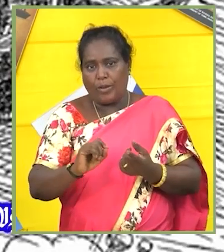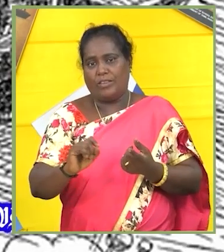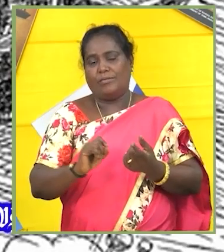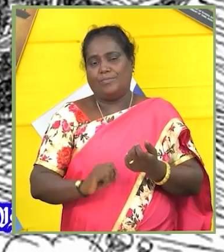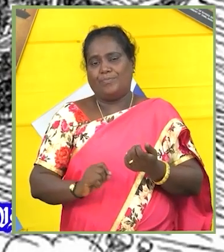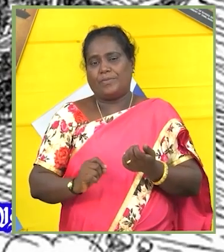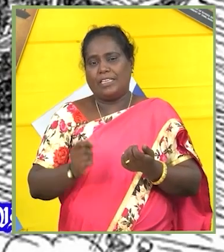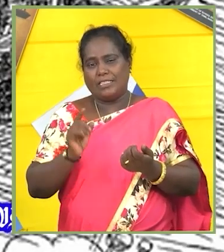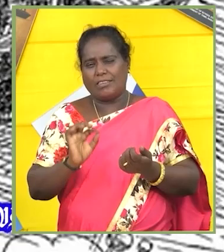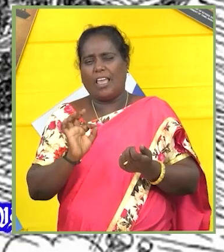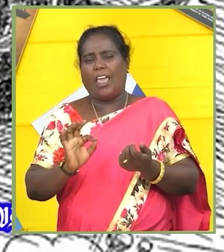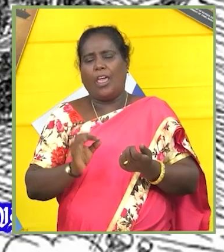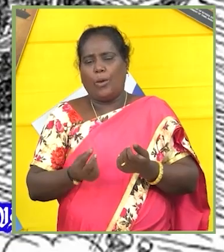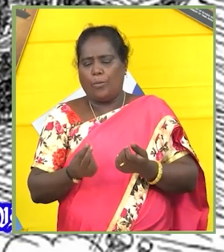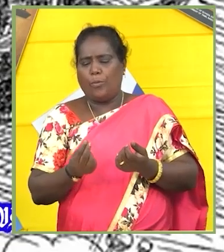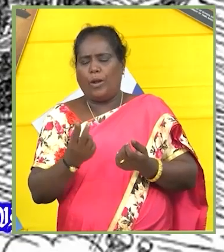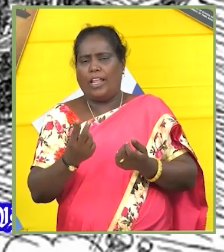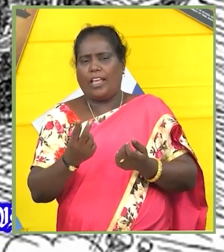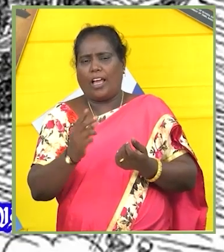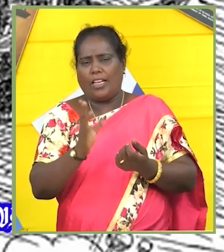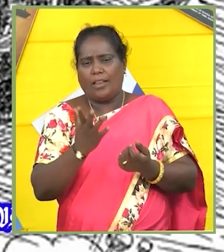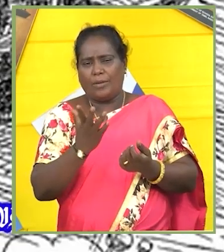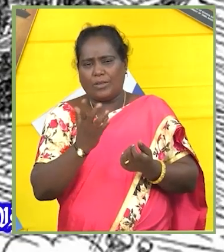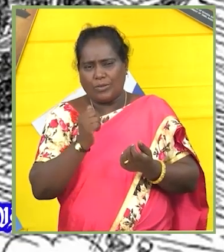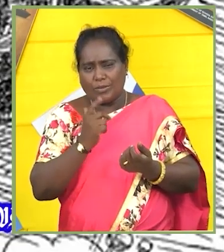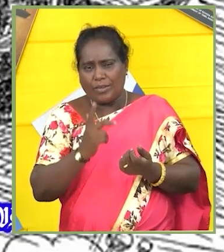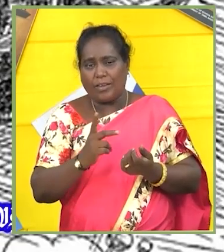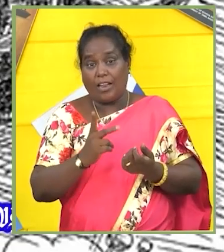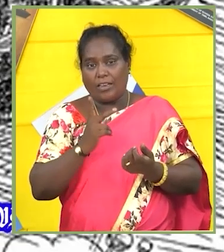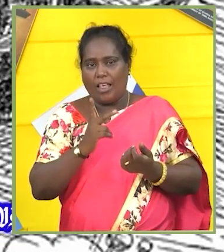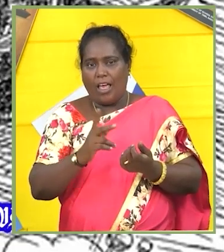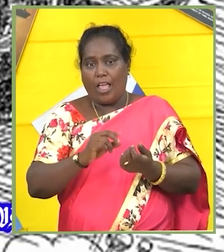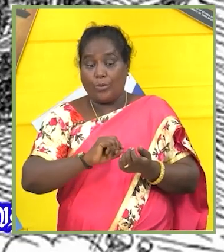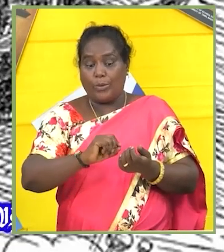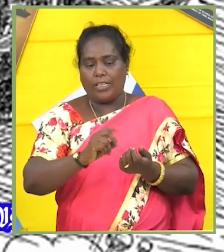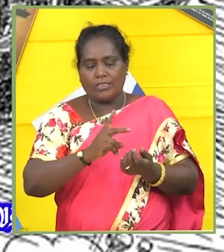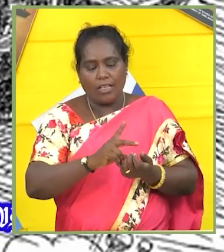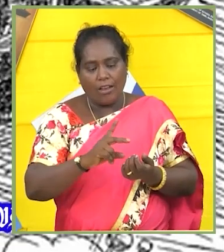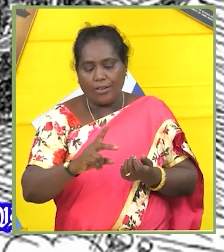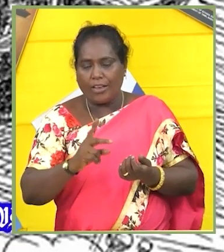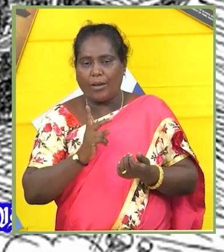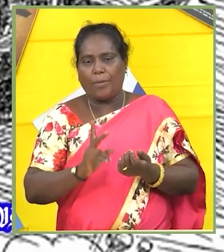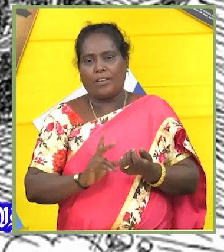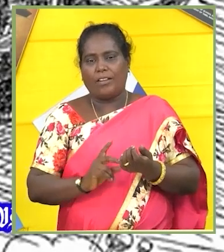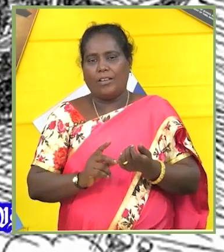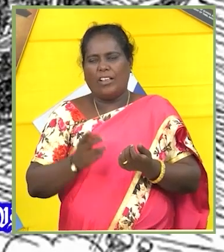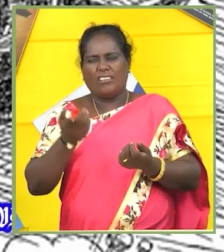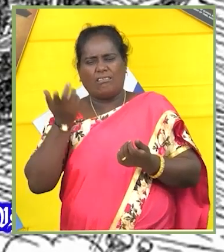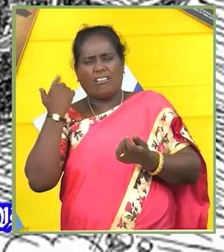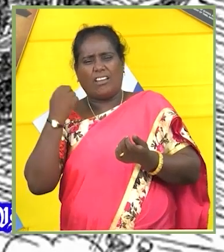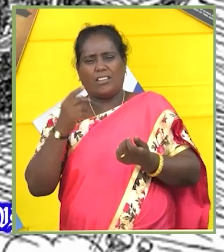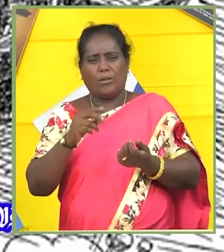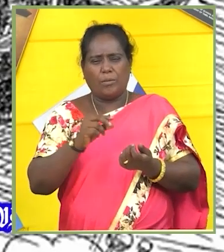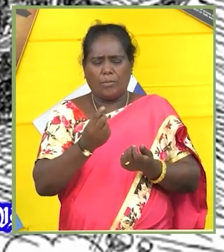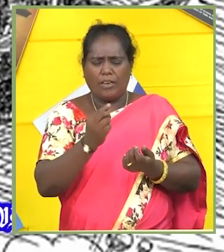செய்திகள் குறிப்பிடப்பட்டுள்ளது. சரி, ஏன் முல்லைக்களியில் மட்டும் ஏறு தழுவுதல் நடைபெற்றிருக்கு? அதற்கான சான்றுகள் பொதுவாக பார்த்தா பண்டைய